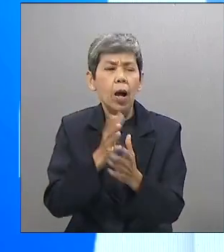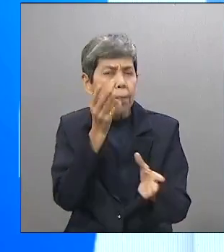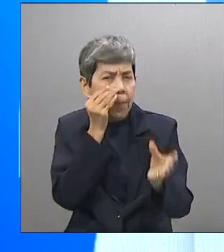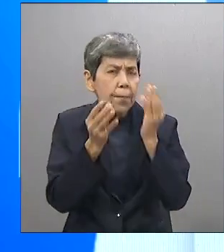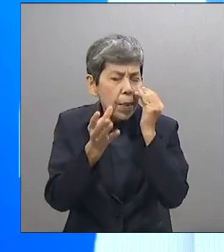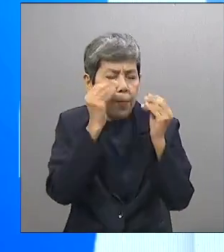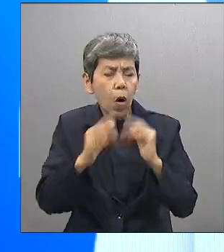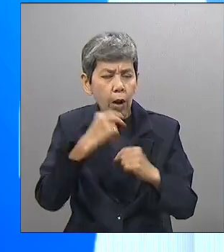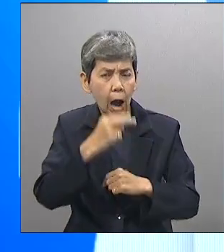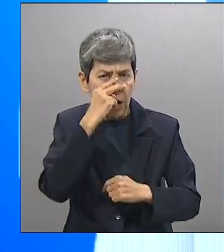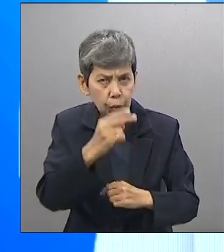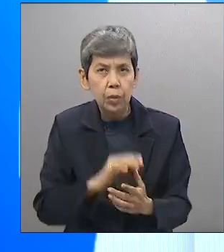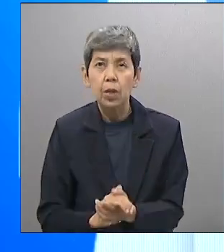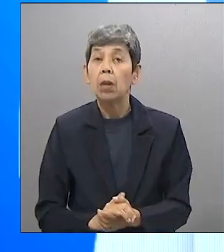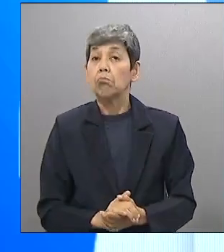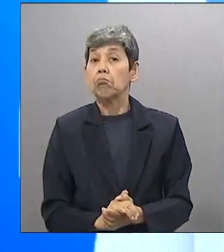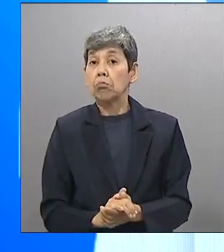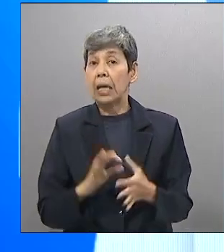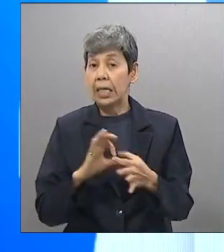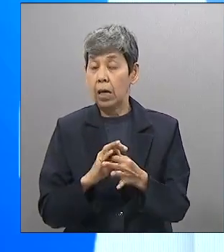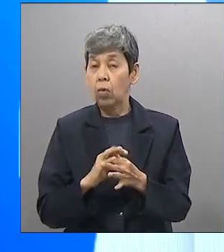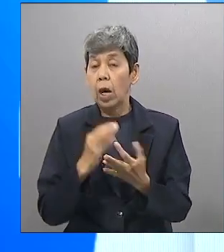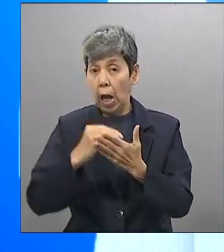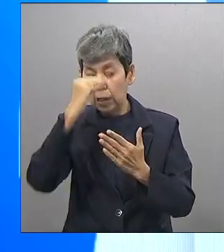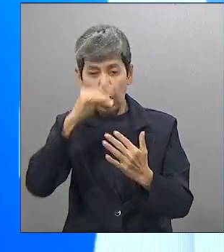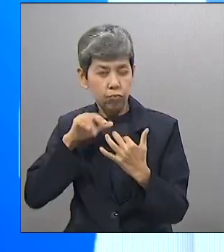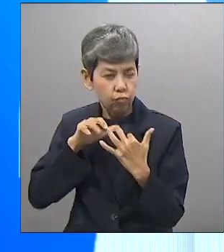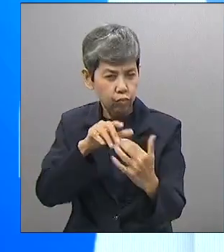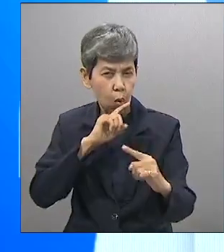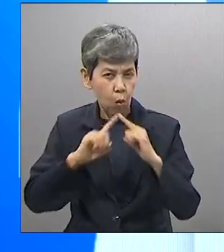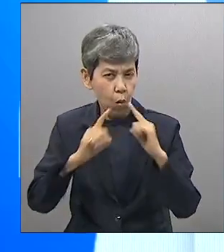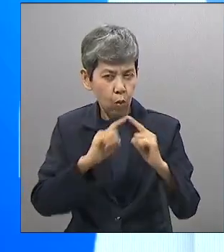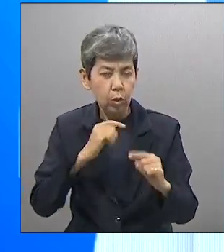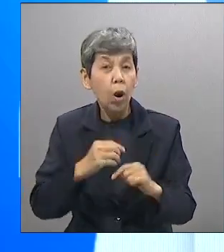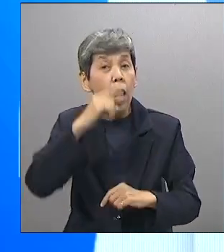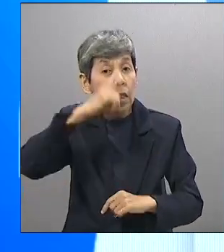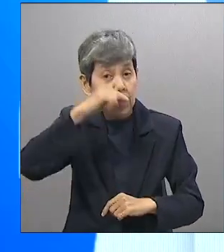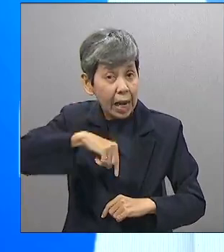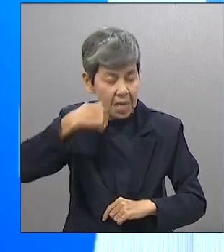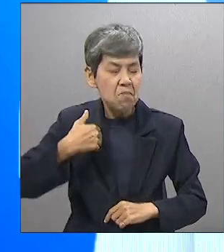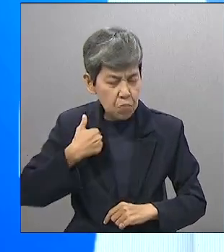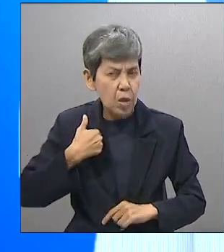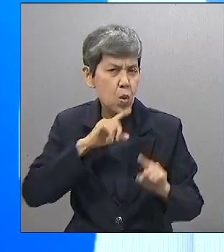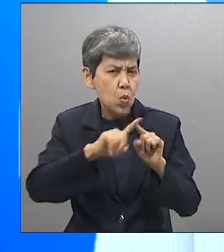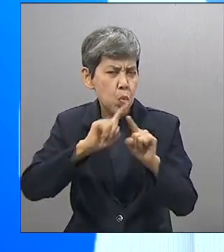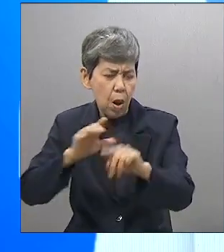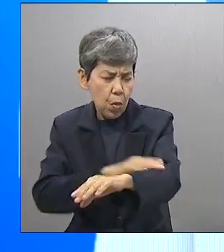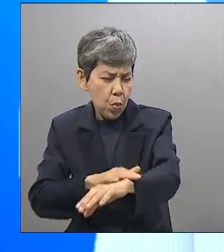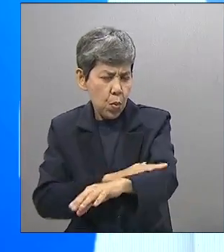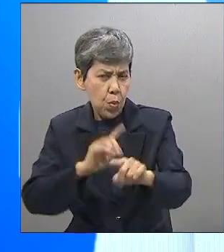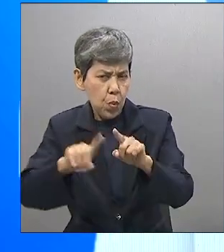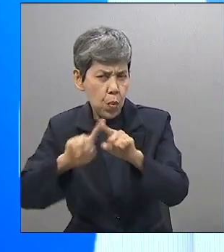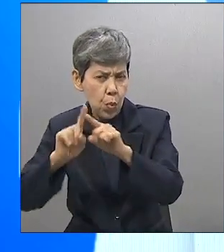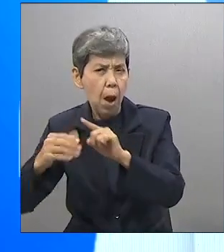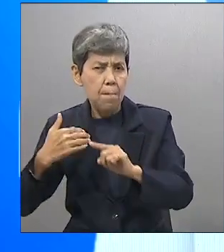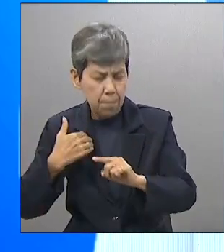การณนอกห้เรีงก็ตามแต่ต้องบอกวเรื่องของการศึษานี้นะคะ คณผชมถ้ามองในบ้านเราเองเี่ยมีหลายชาิภัฑค่ะแต่วาเรื่อง